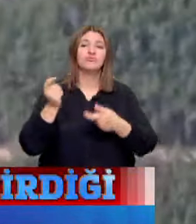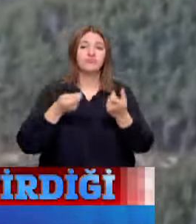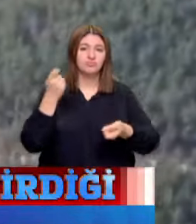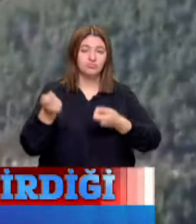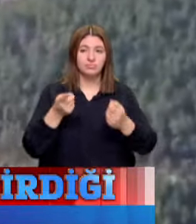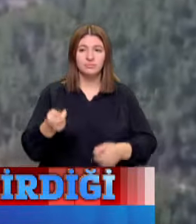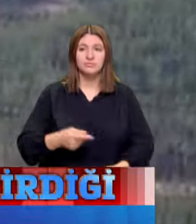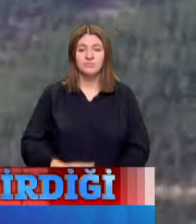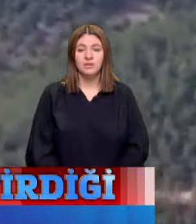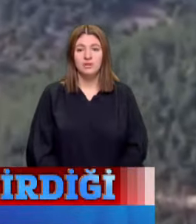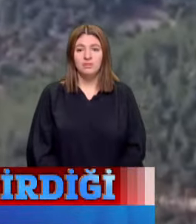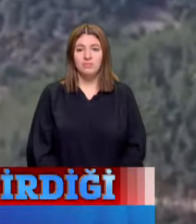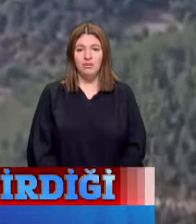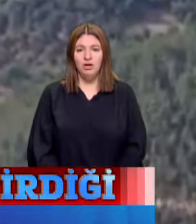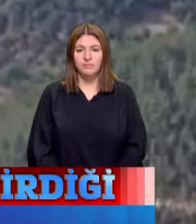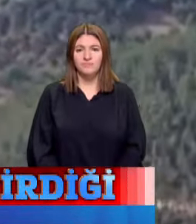oldu.